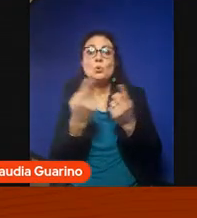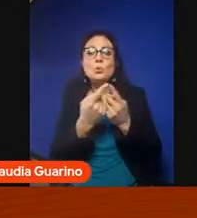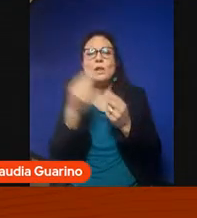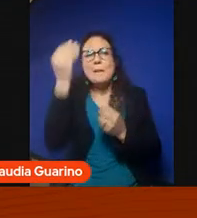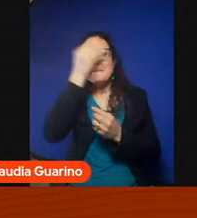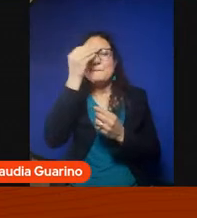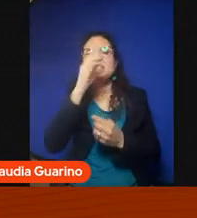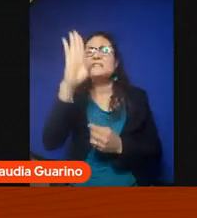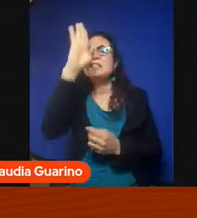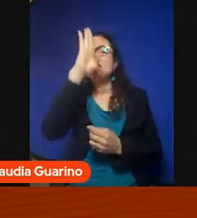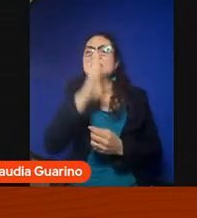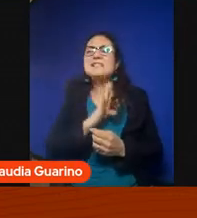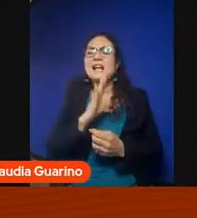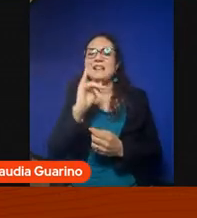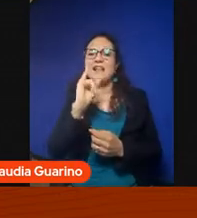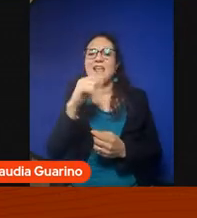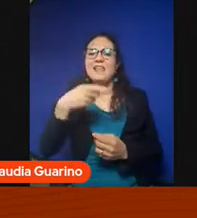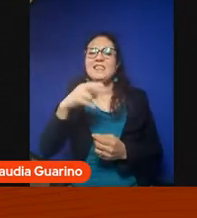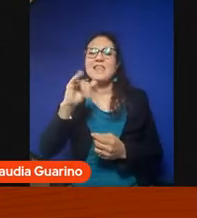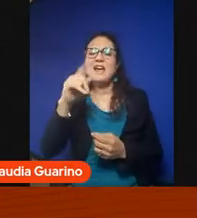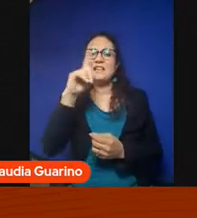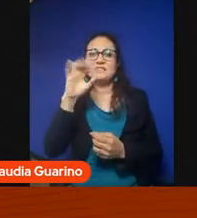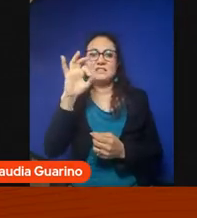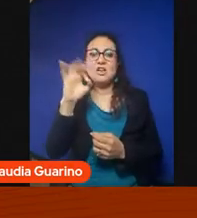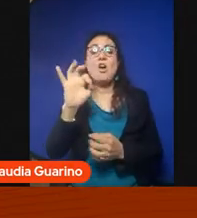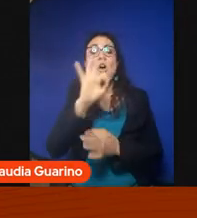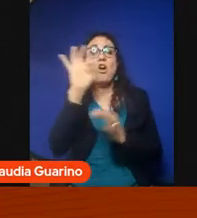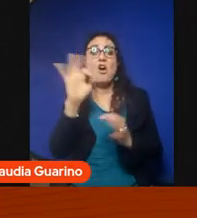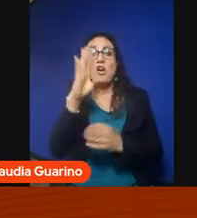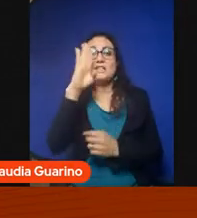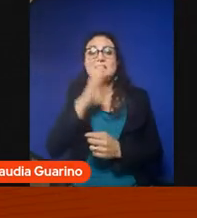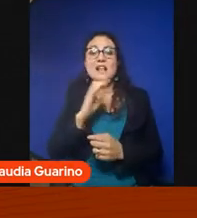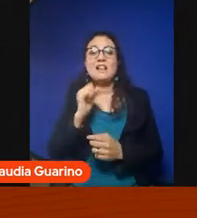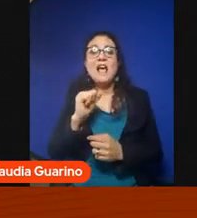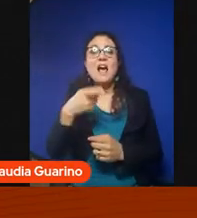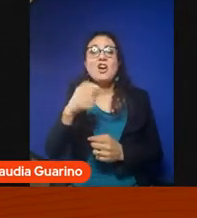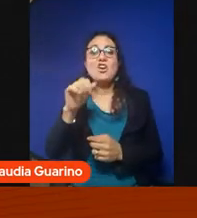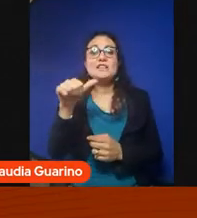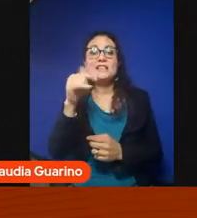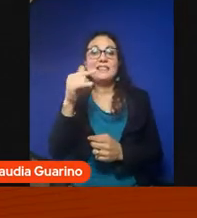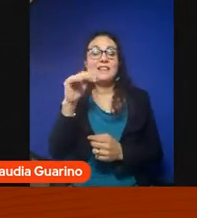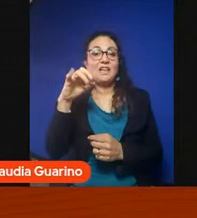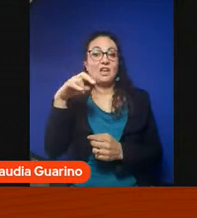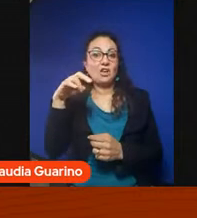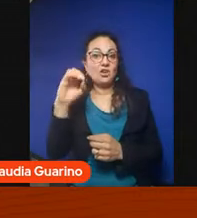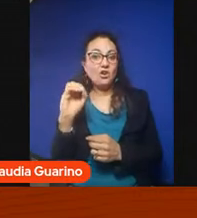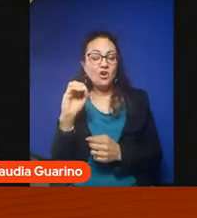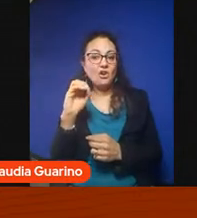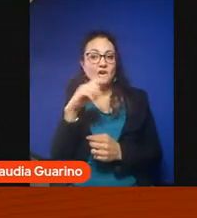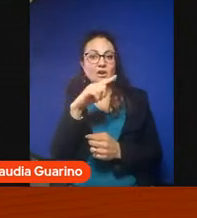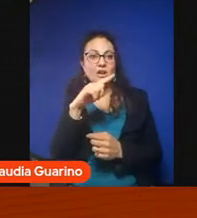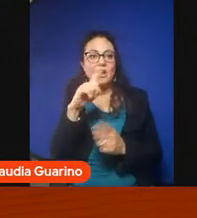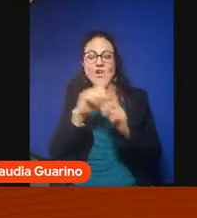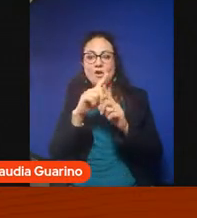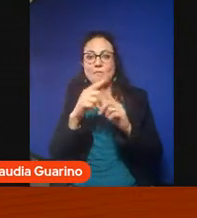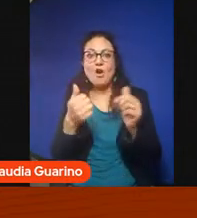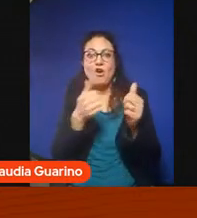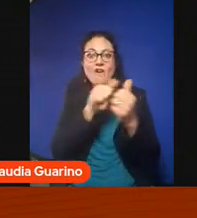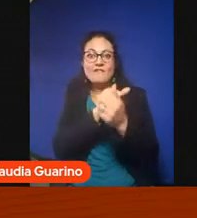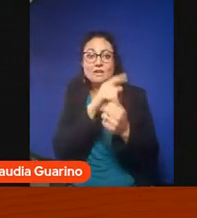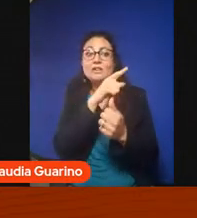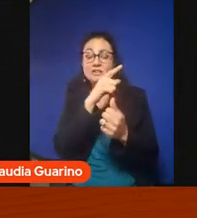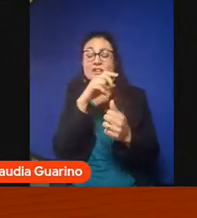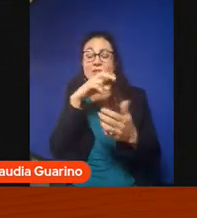Sant'Ignazio, per prendere l'esempio, o a Sant'Agostino, i grandi convertiti. Loro avevano delle vere problemi